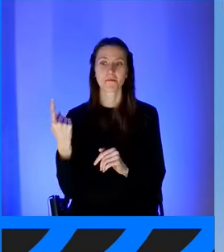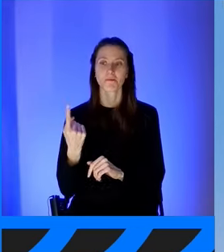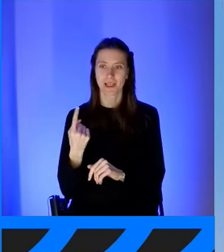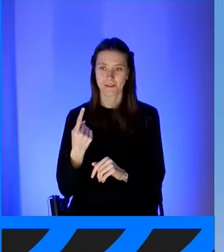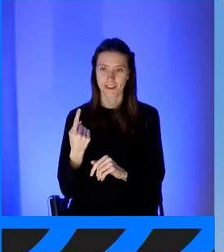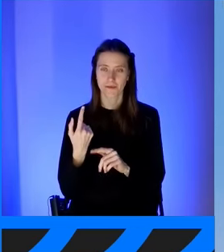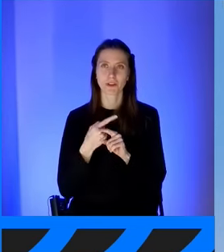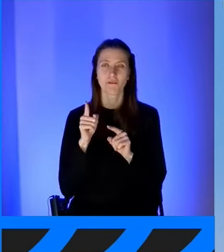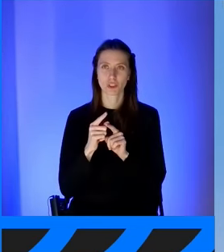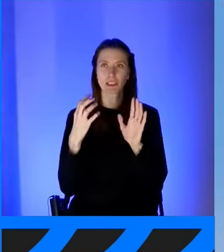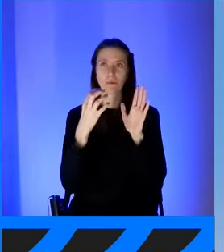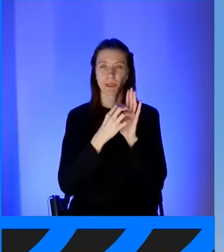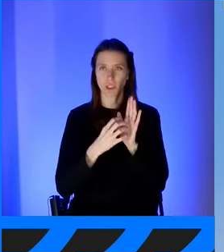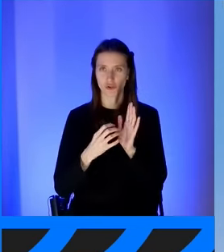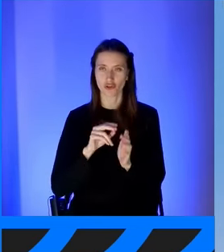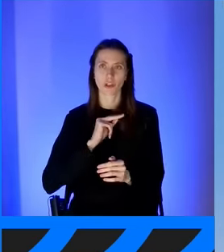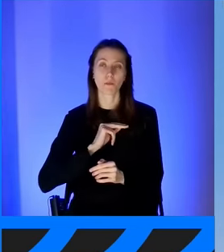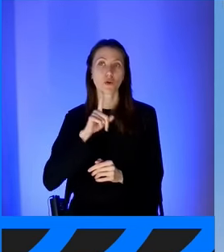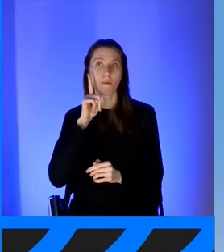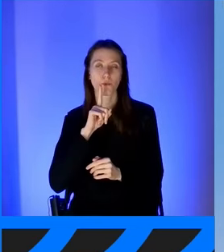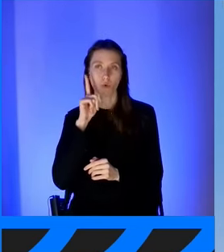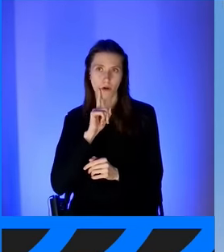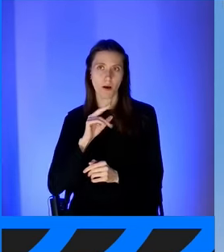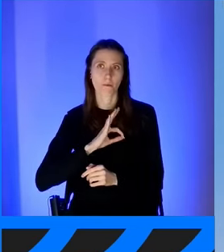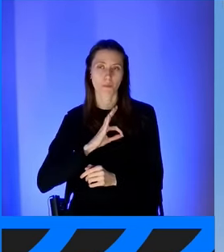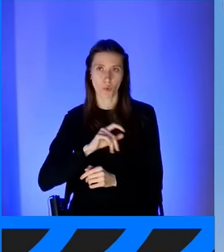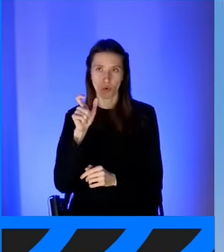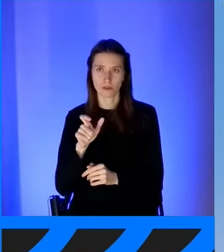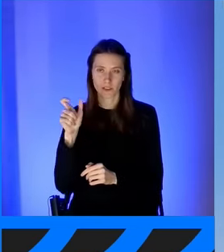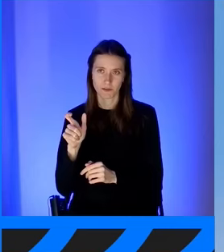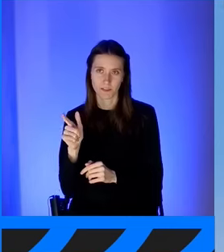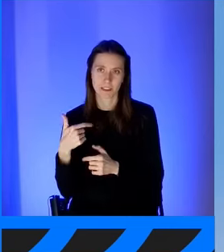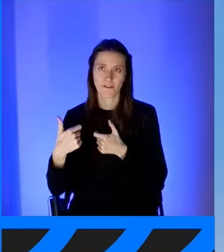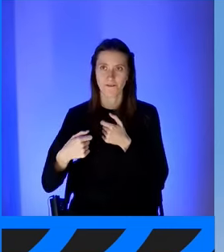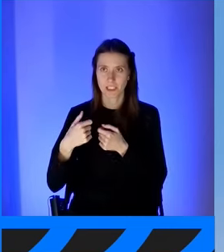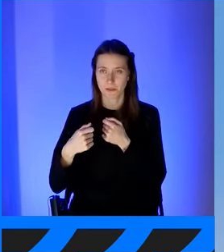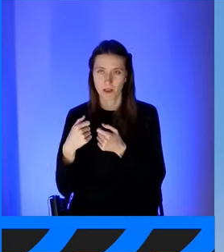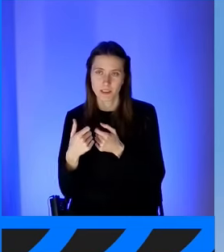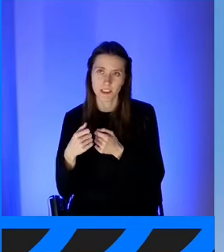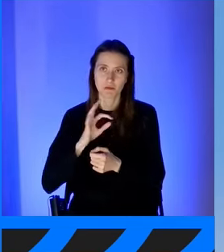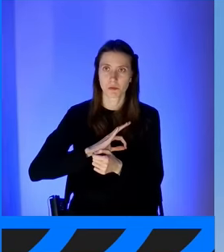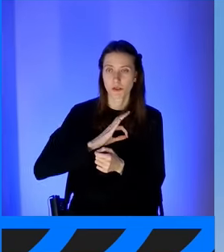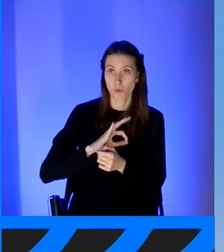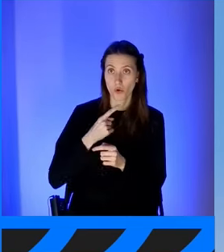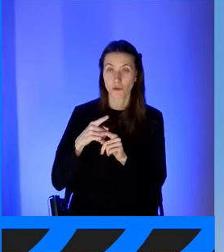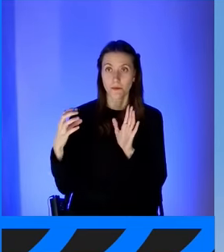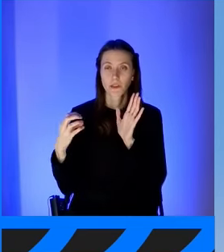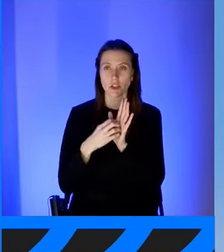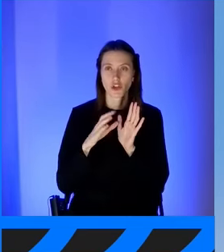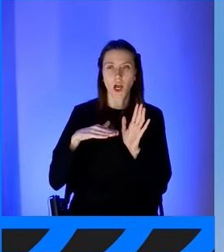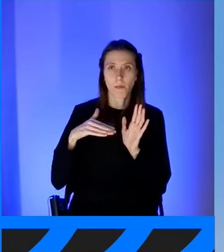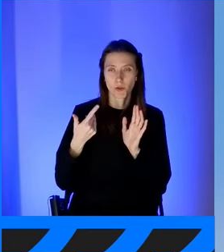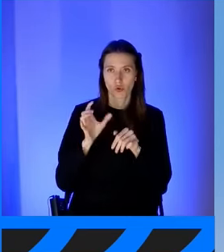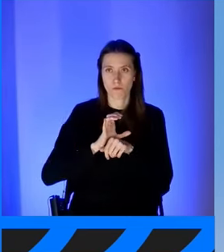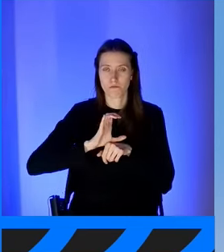Во-первых, эти приложения работают, пока пользователь с ними взаимодействует. Они живут некоторое время после взаимодействия и потом